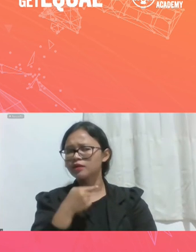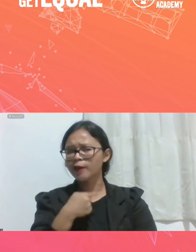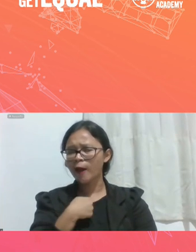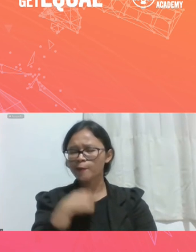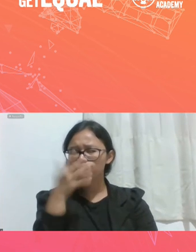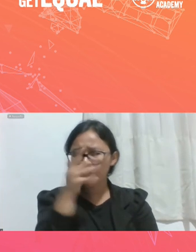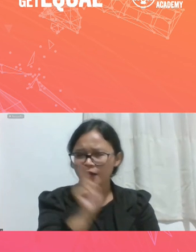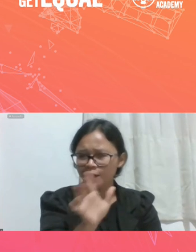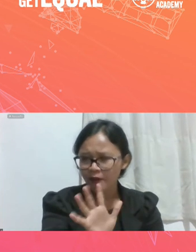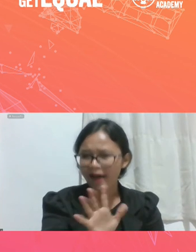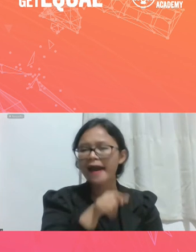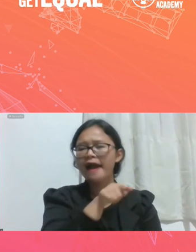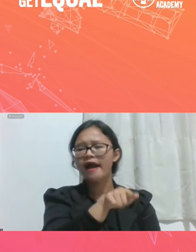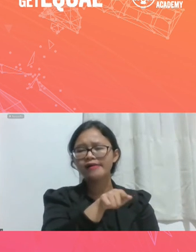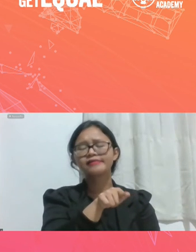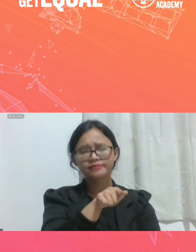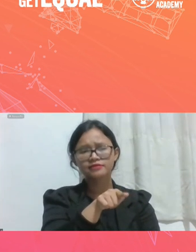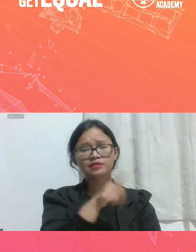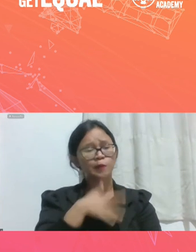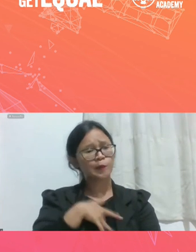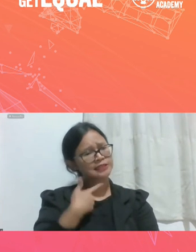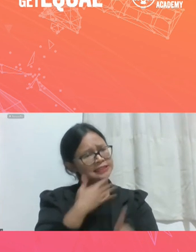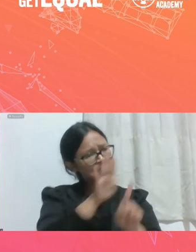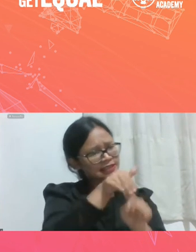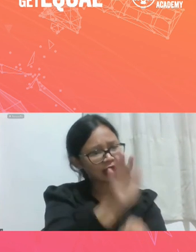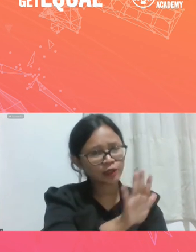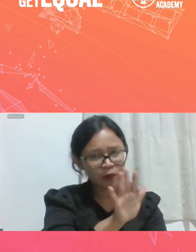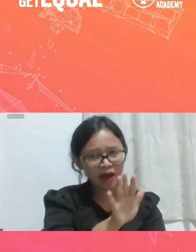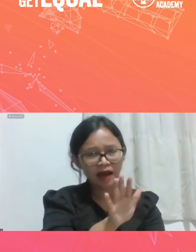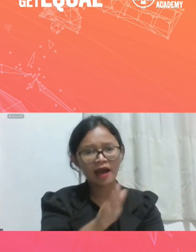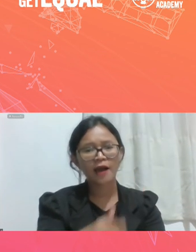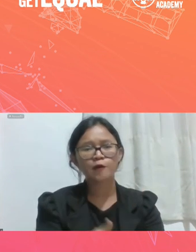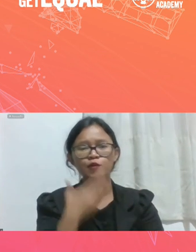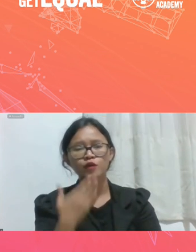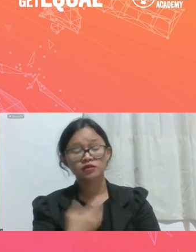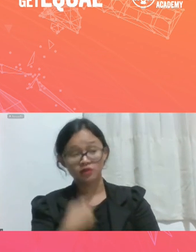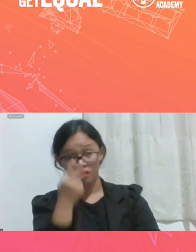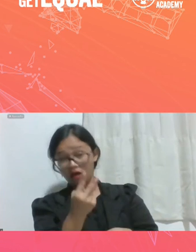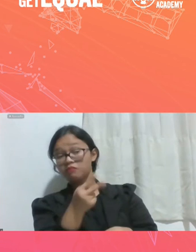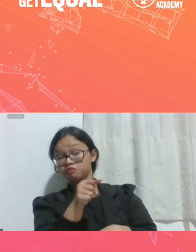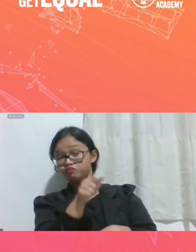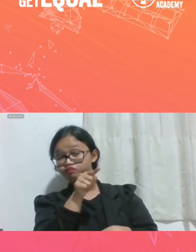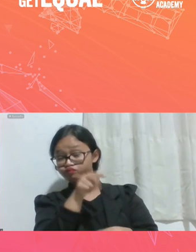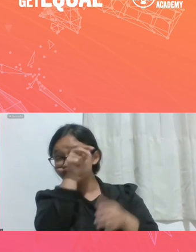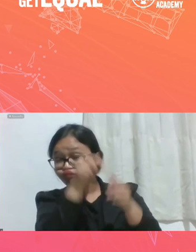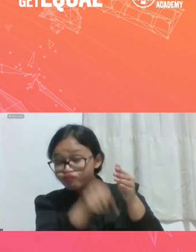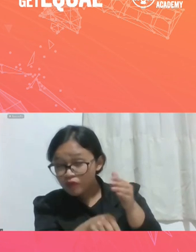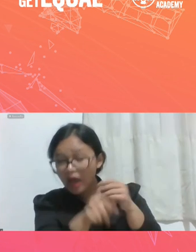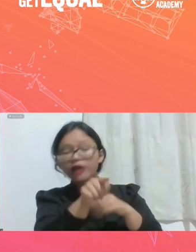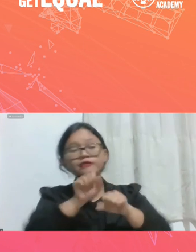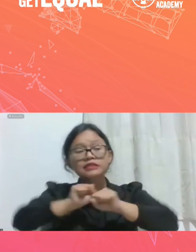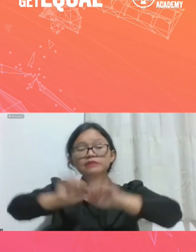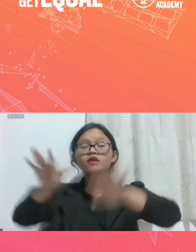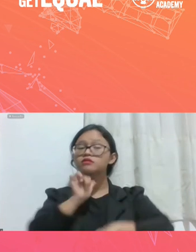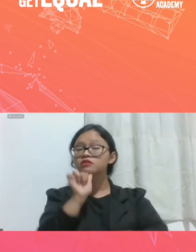katakanlah kriminalisasi gitu, karena kita lihat dari mensreanya, ada niat jahatnya dari mana kan gitu, siapa yang menyebarkan dan